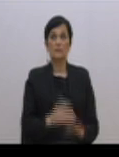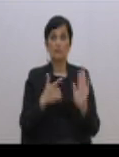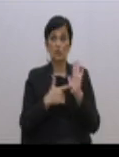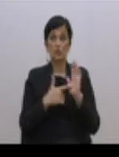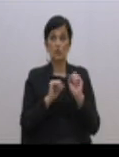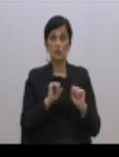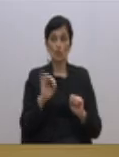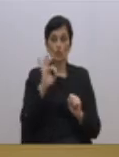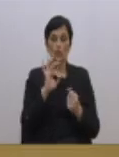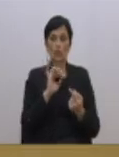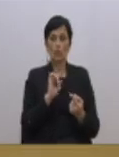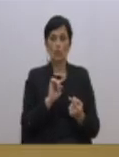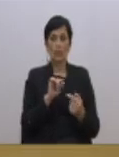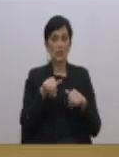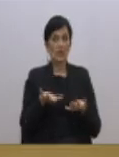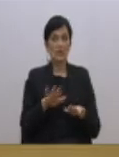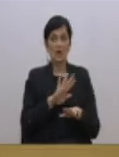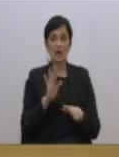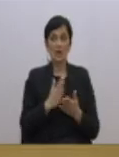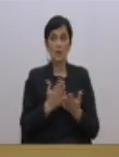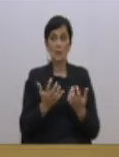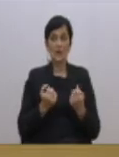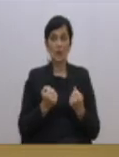7 მომხრე 0 წინააღმდეგი დადგენილება არ არის მოგვარ.